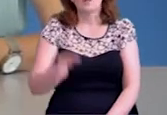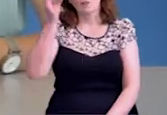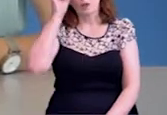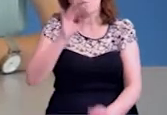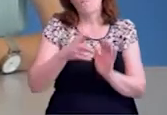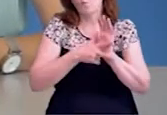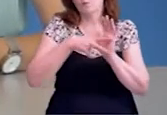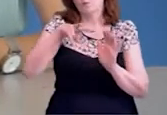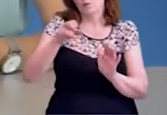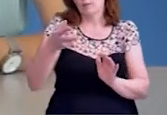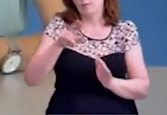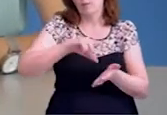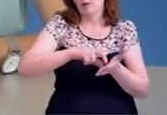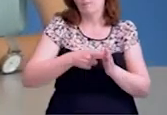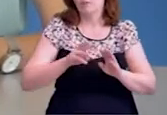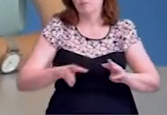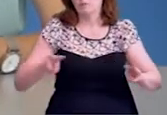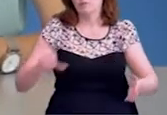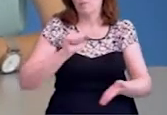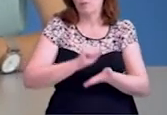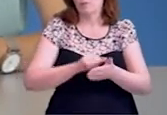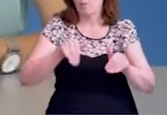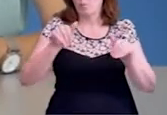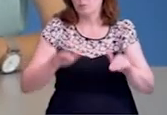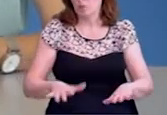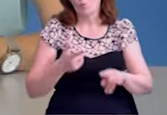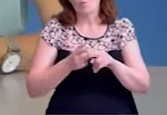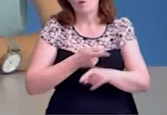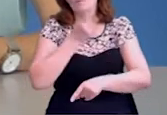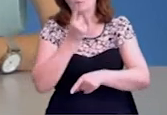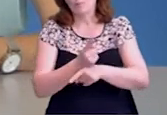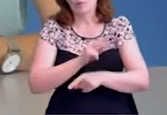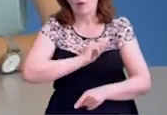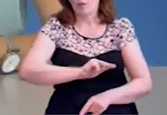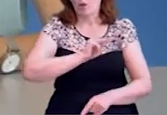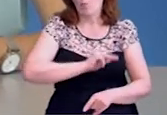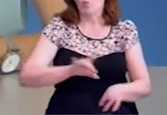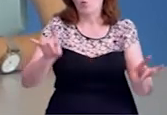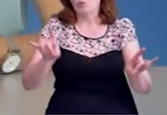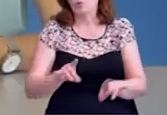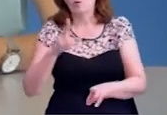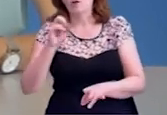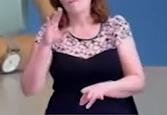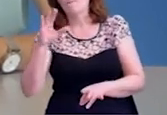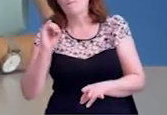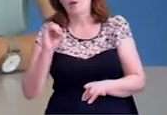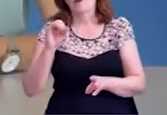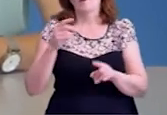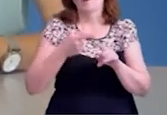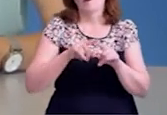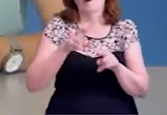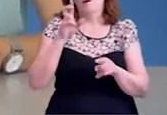Нагадаємо, 8 липня Кабінет міністрів опублікував постанову, якою заборонив роботу ресторанів, барів, кафе та нічних клубів